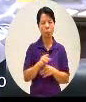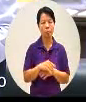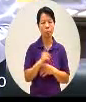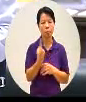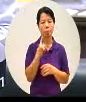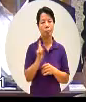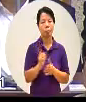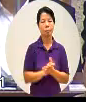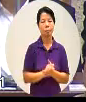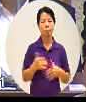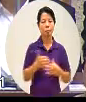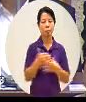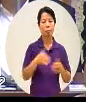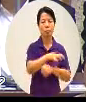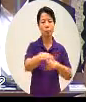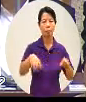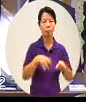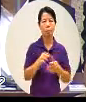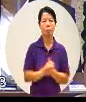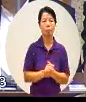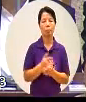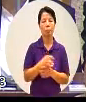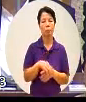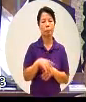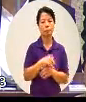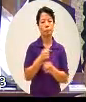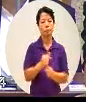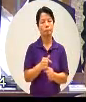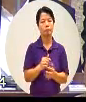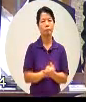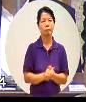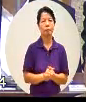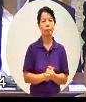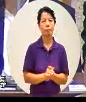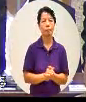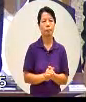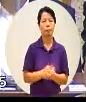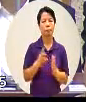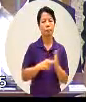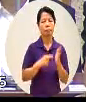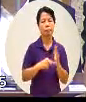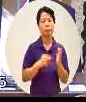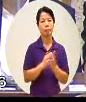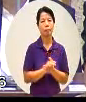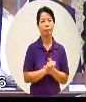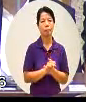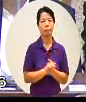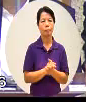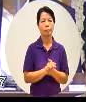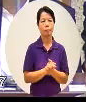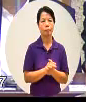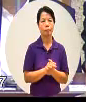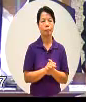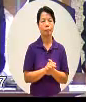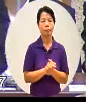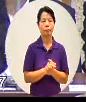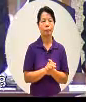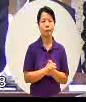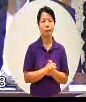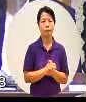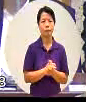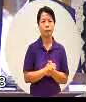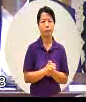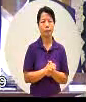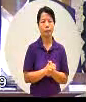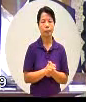是交通的环境要妥善哈、啊，就是比如说 啊，你讲话白啊，你讲的温言呢，人上天屋呢， 就